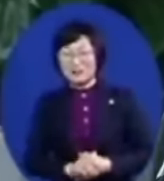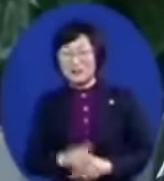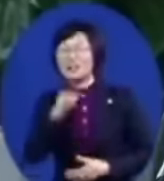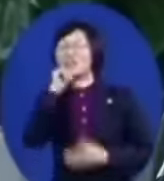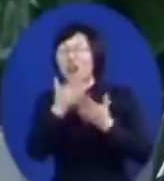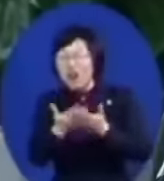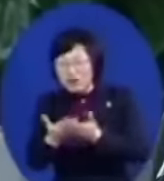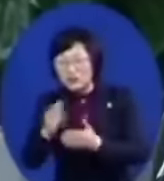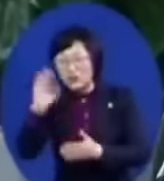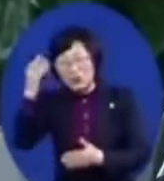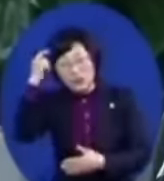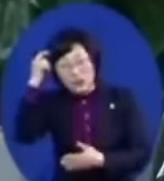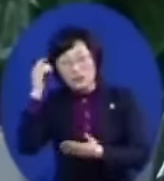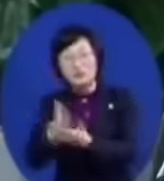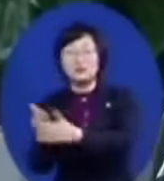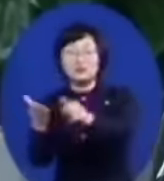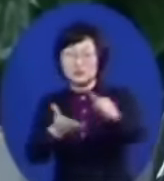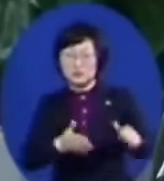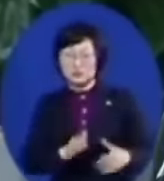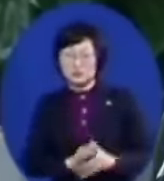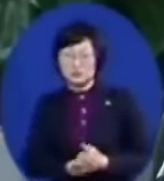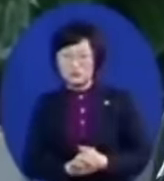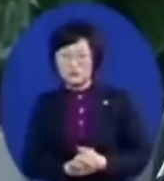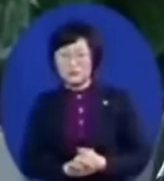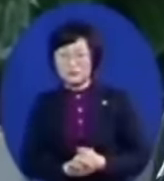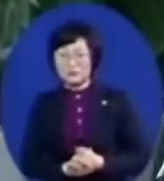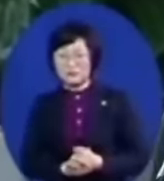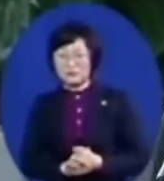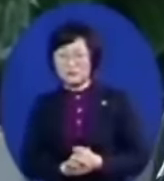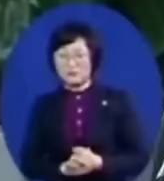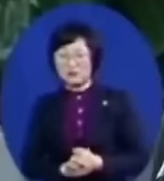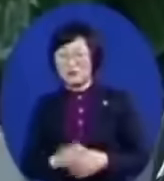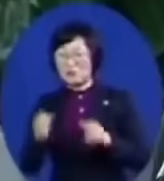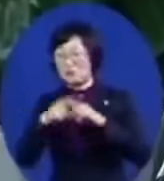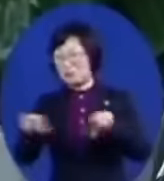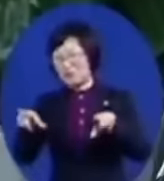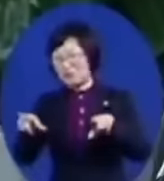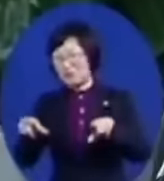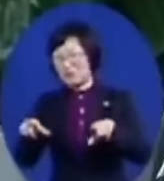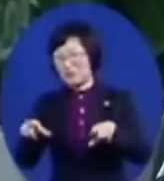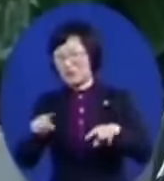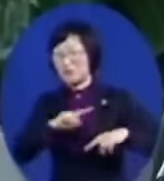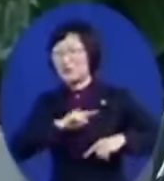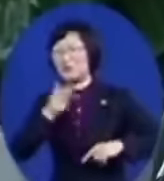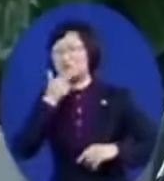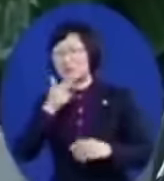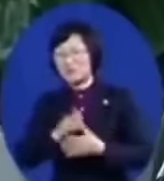거지가 돼서 가지 마십시오. 그 별로 명예스럽지 못합니다.